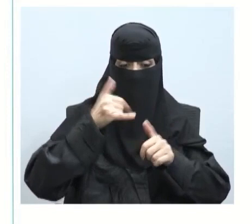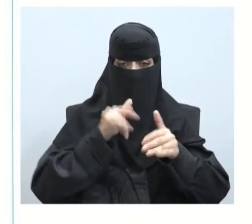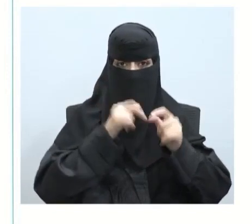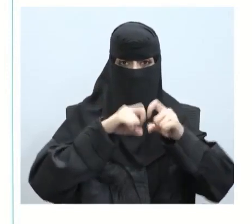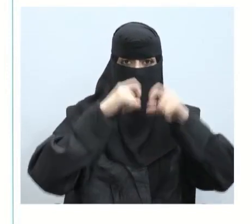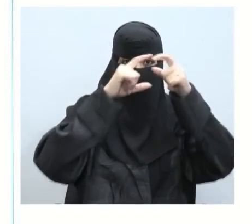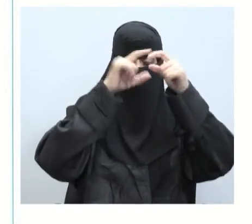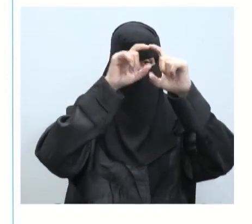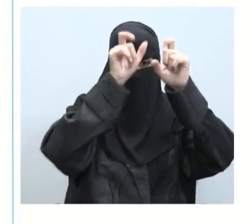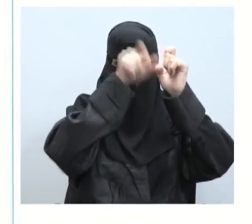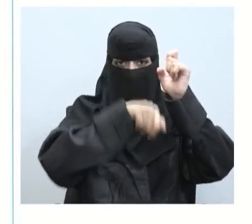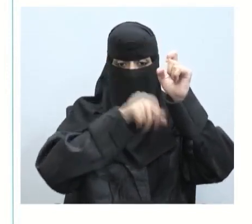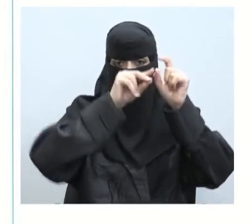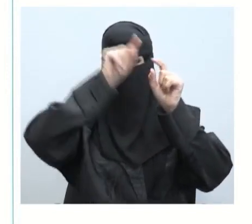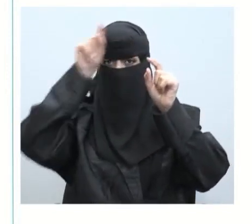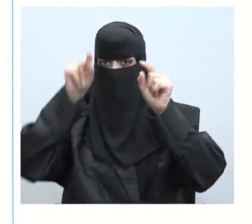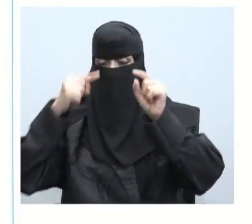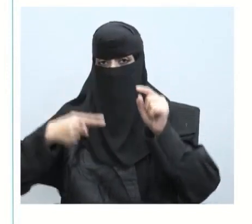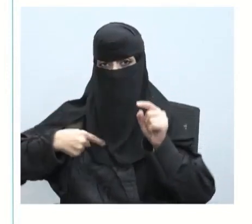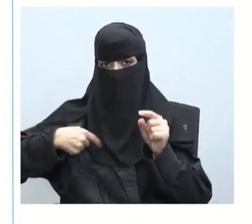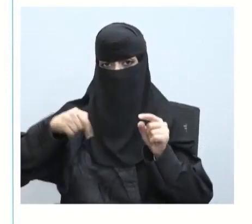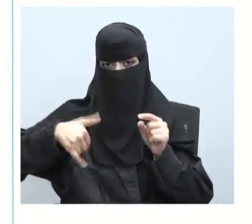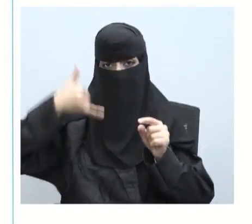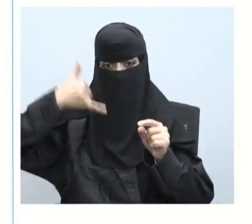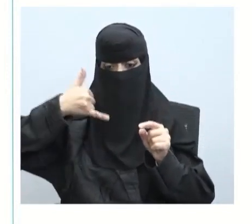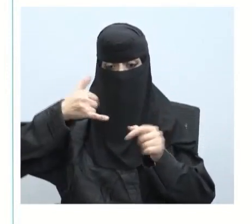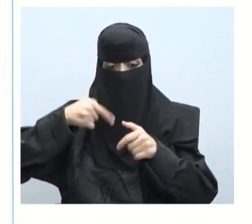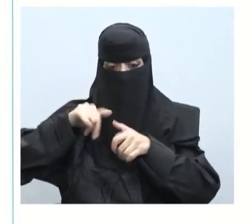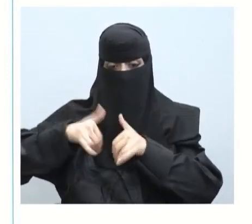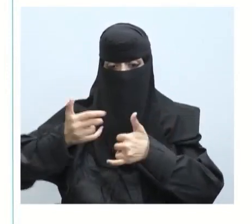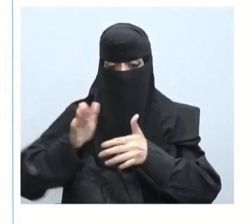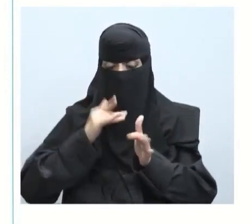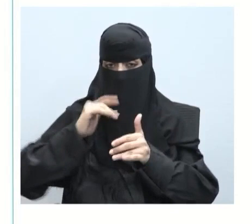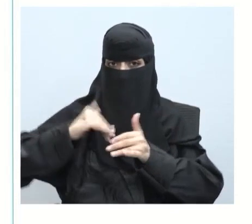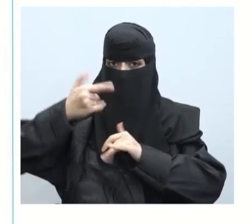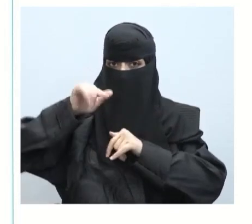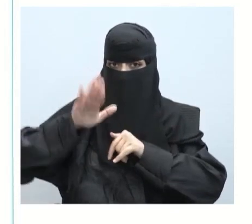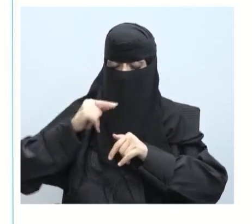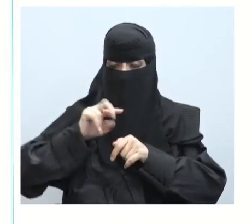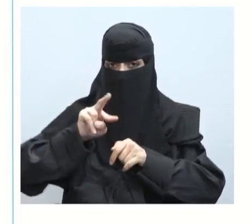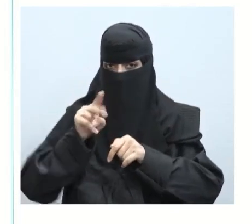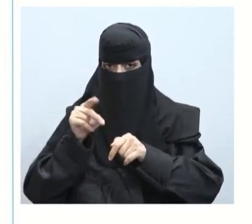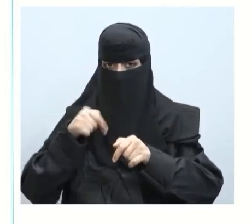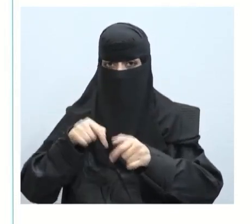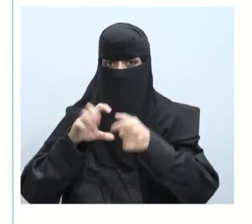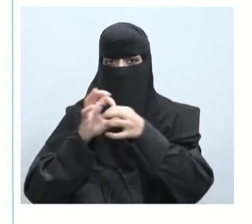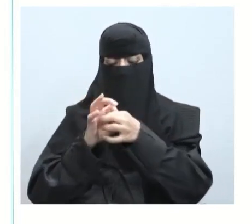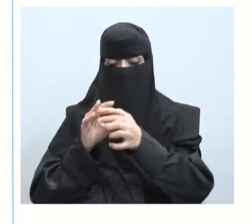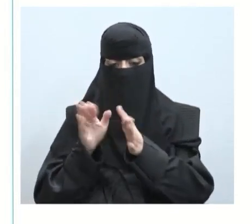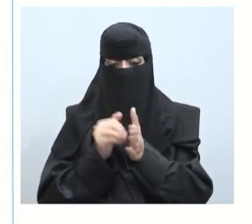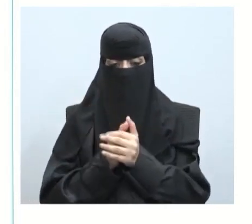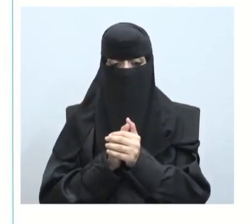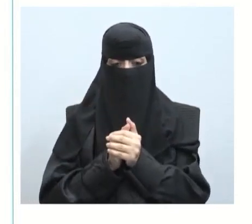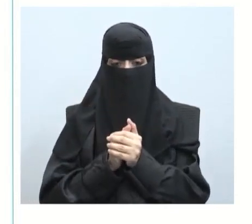بعد ذلك سنقوم بإضافة اسم للاتصال. بعد ذلك سنقوم بالضغط على Connect.